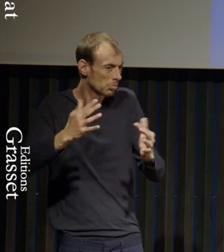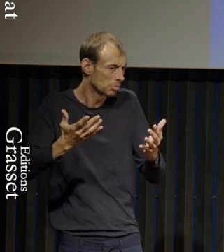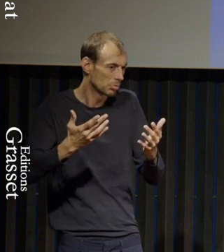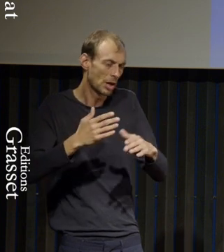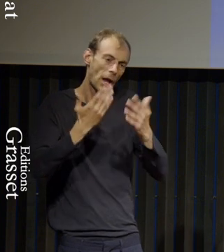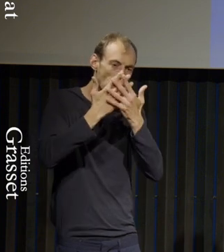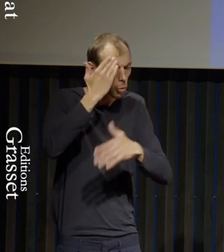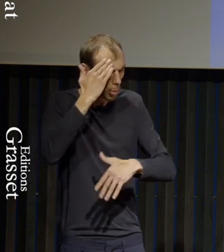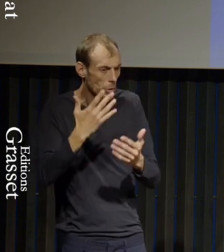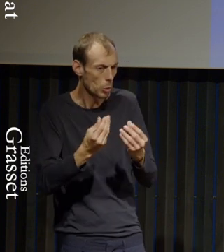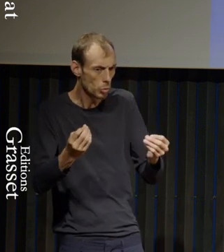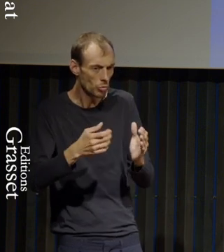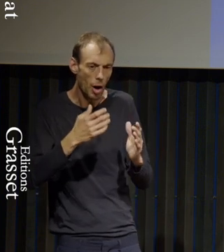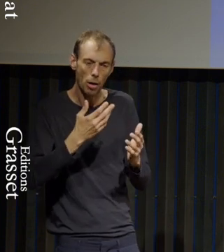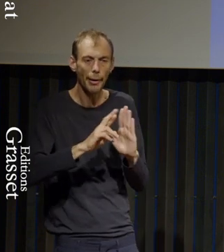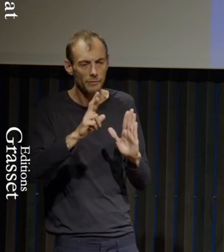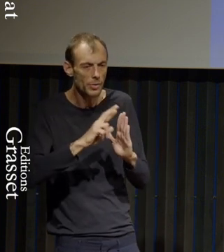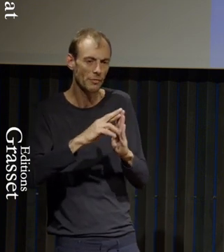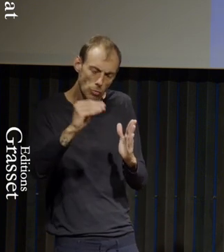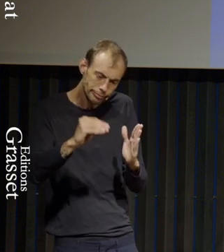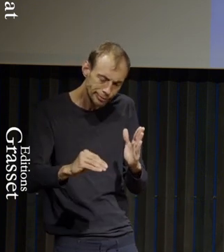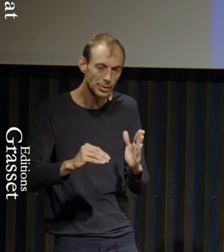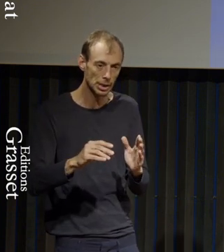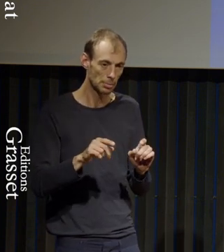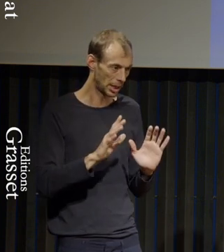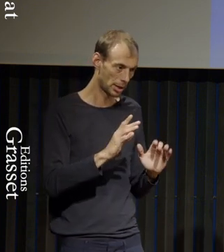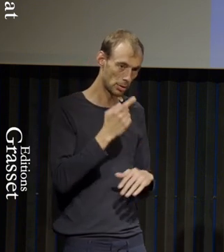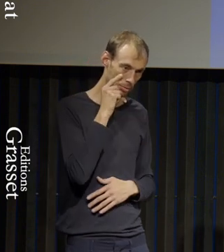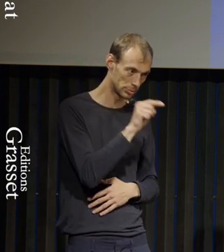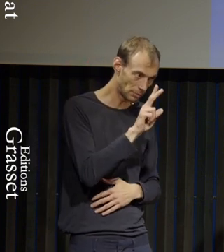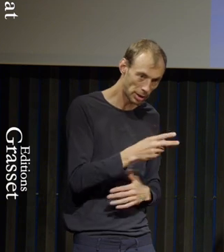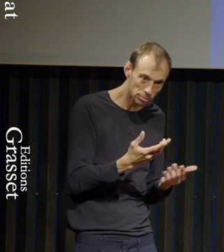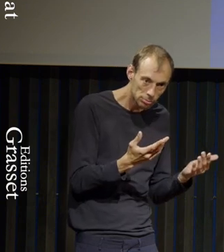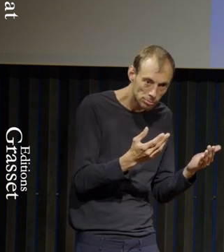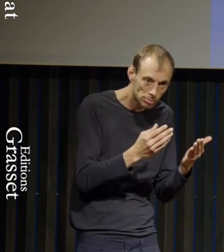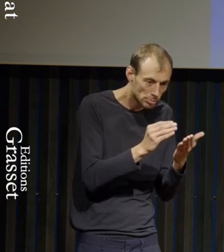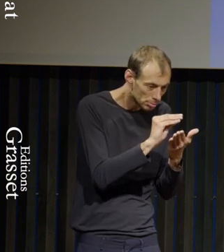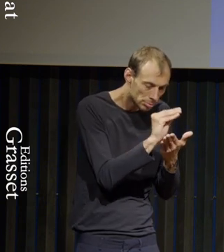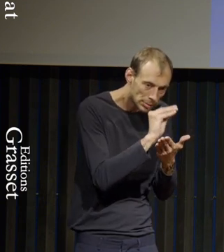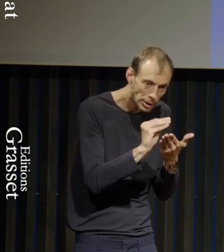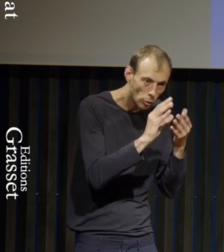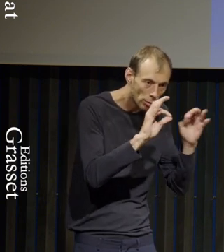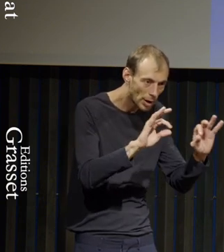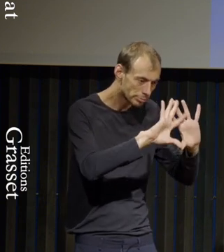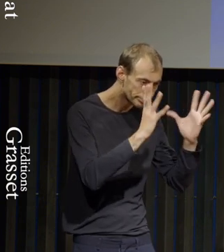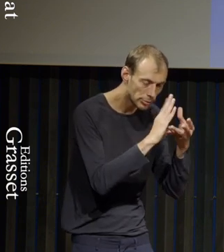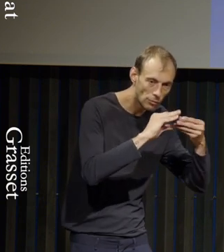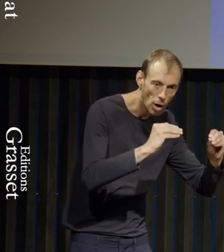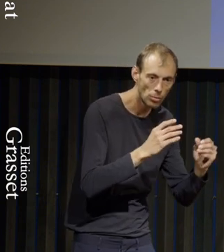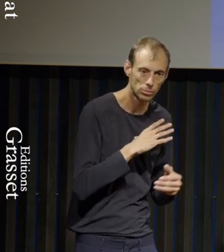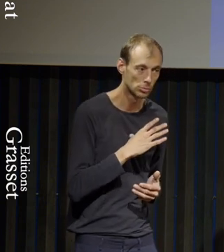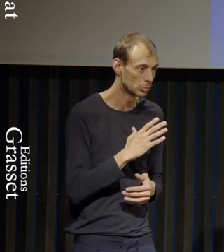est assez délicate. On pourrait vous comparer aux des auteurs romantiques dans votre façon